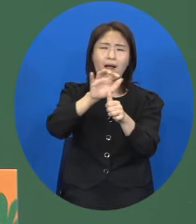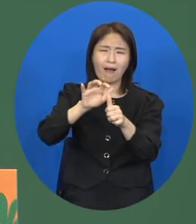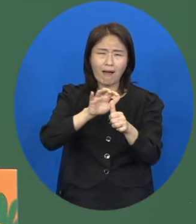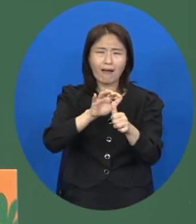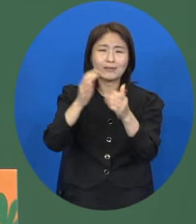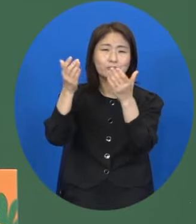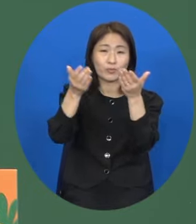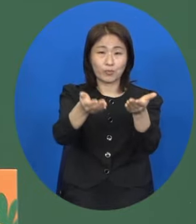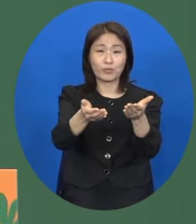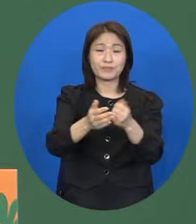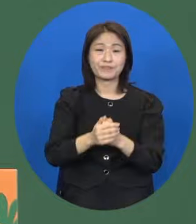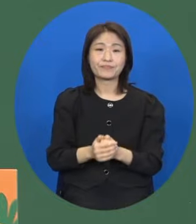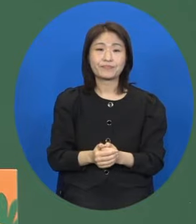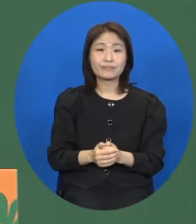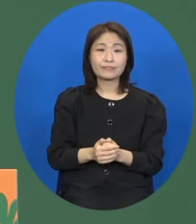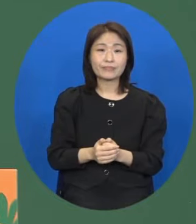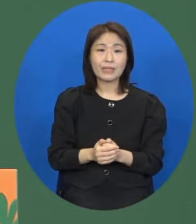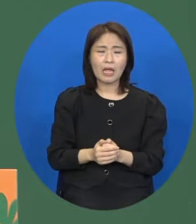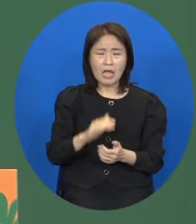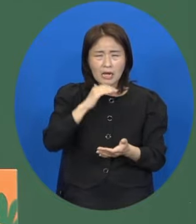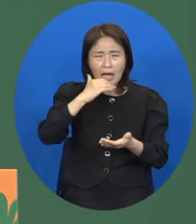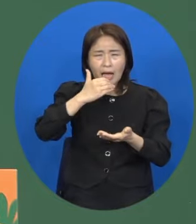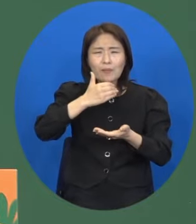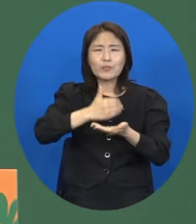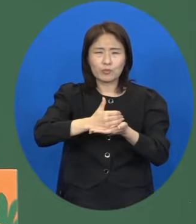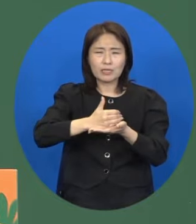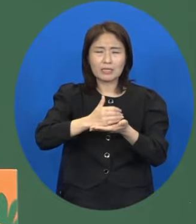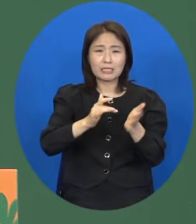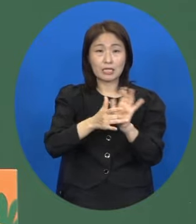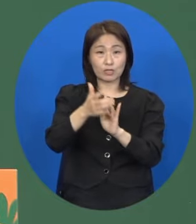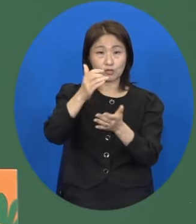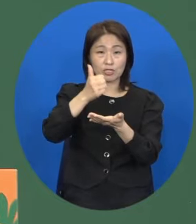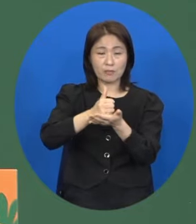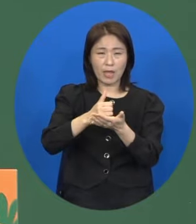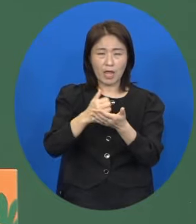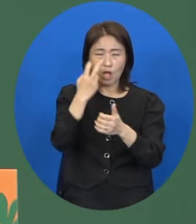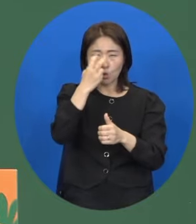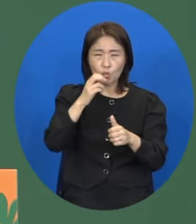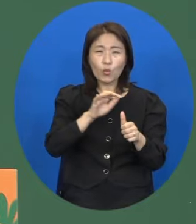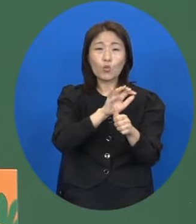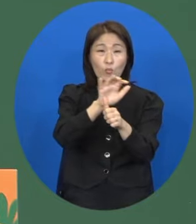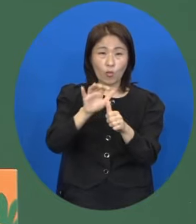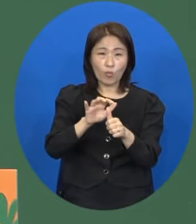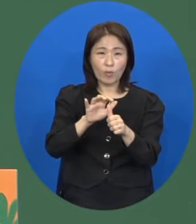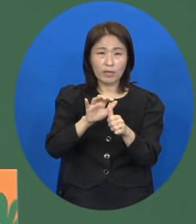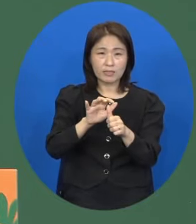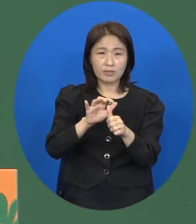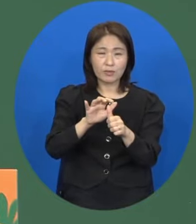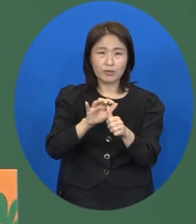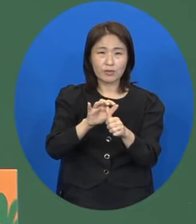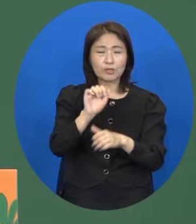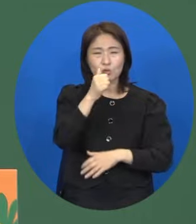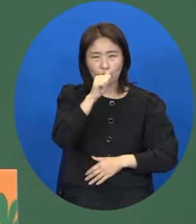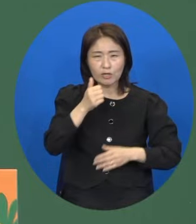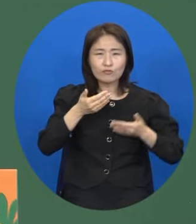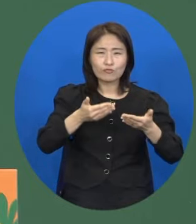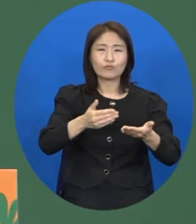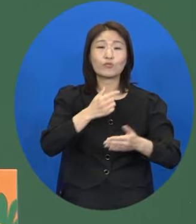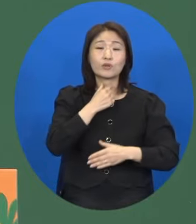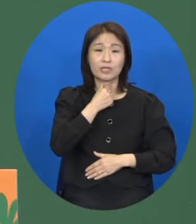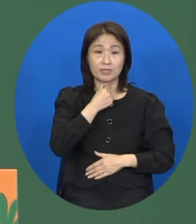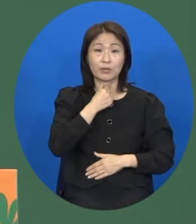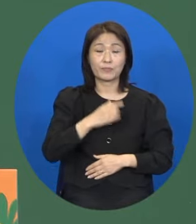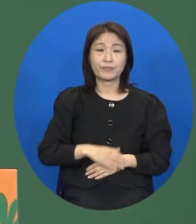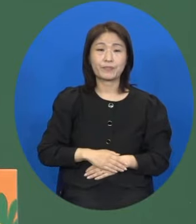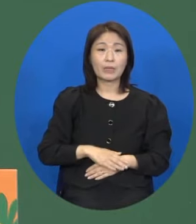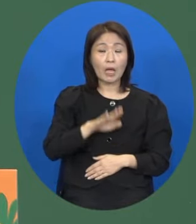개인적으로 감동이 되는 돌봄의 예수님 사역이 있어 소개하려고 그립니다. 요한복음 5장 2절에 보면